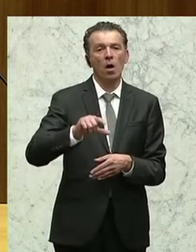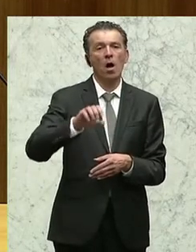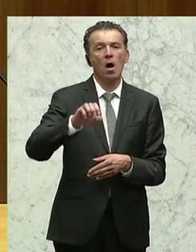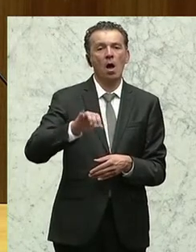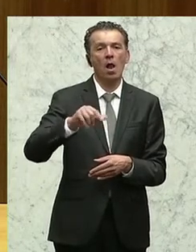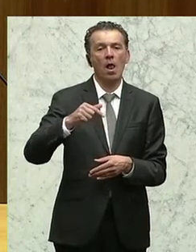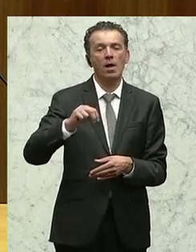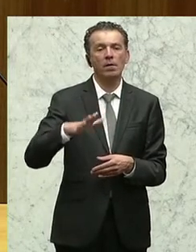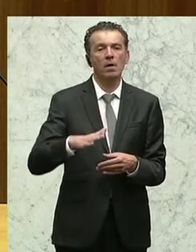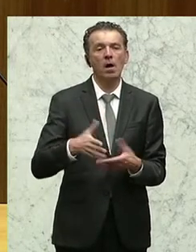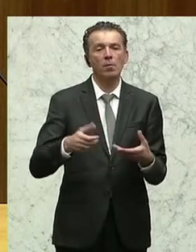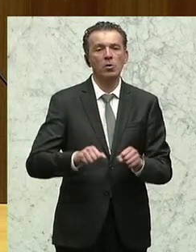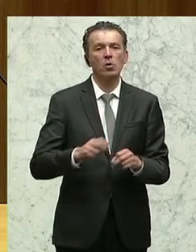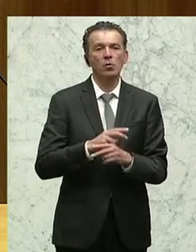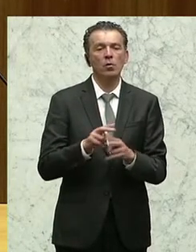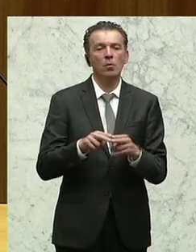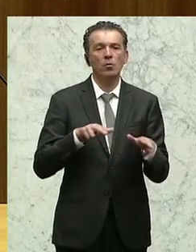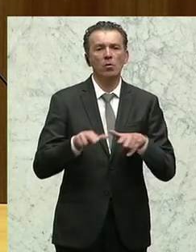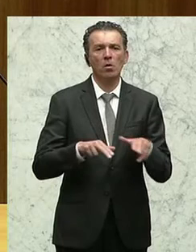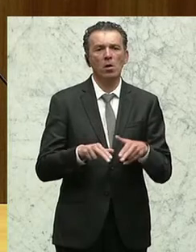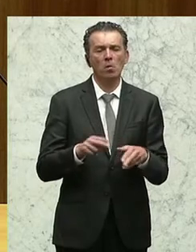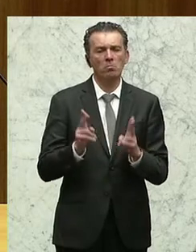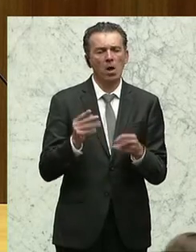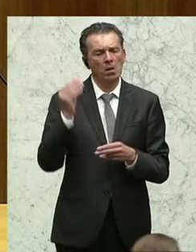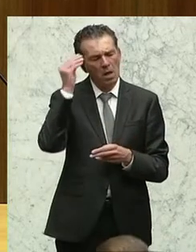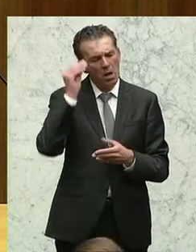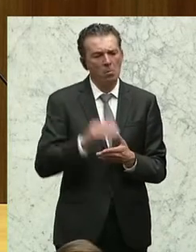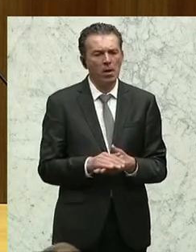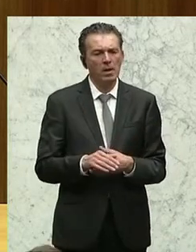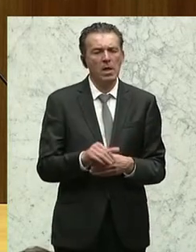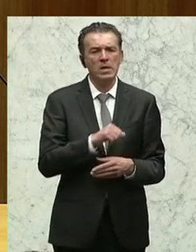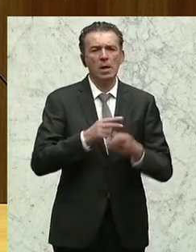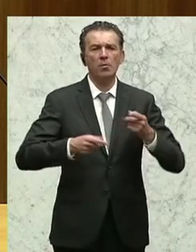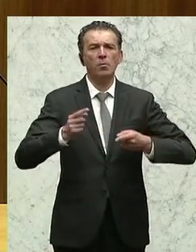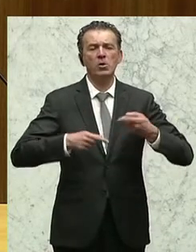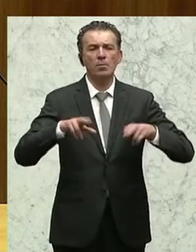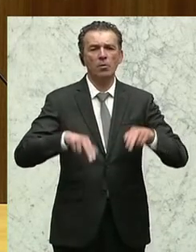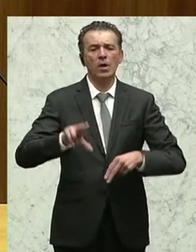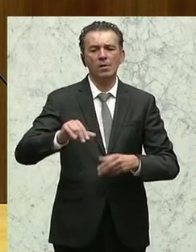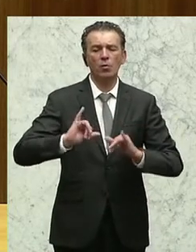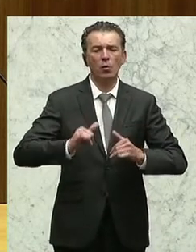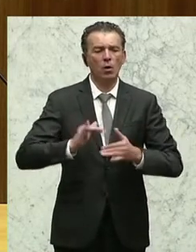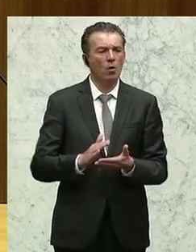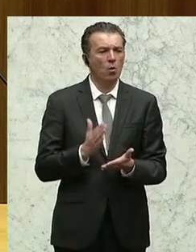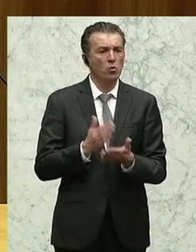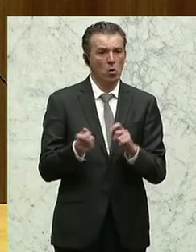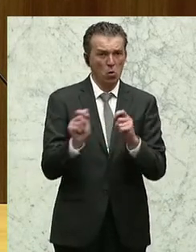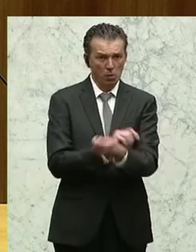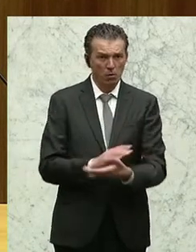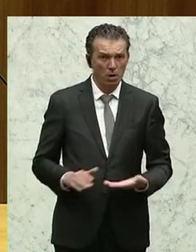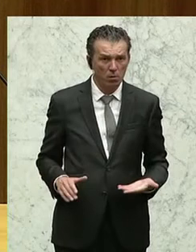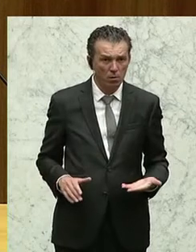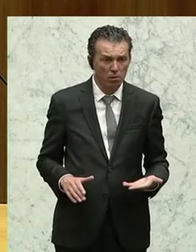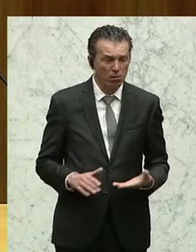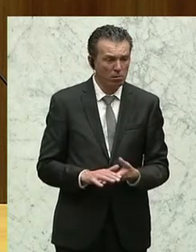den Beschluss der österreichischen Bundesregierung könnte man den Eindruck gewinnen, dass das Selbstbestimmungsrecht der Südtiroler bereits verwirklicht